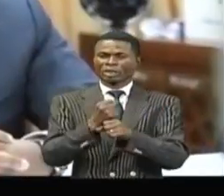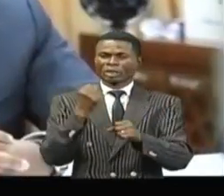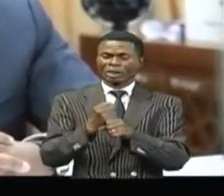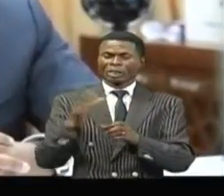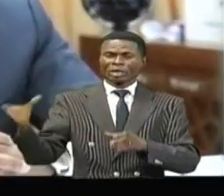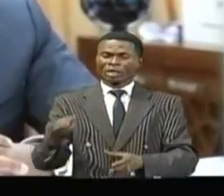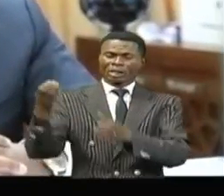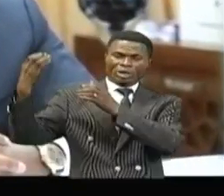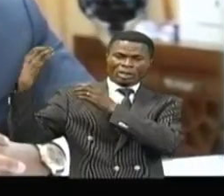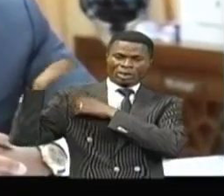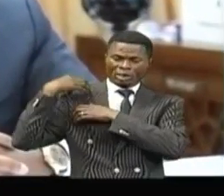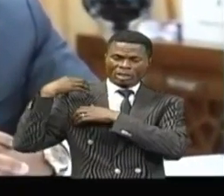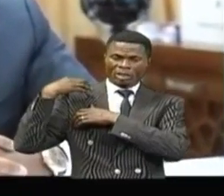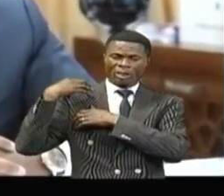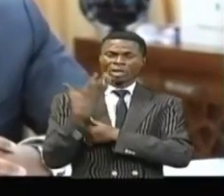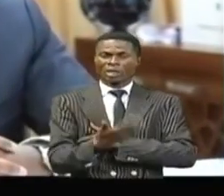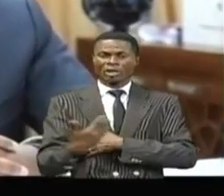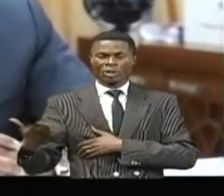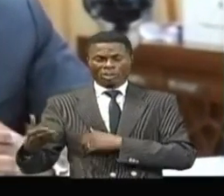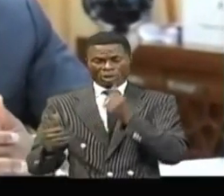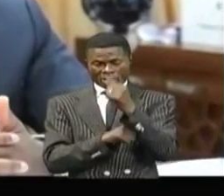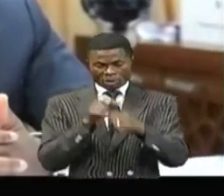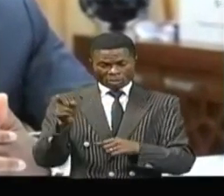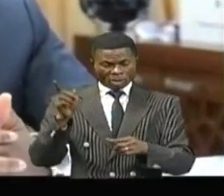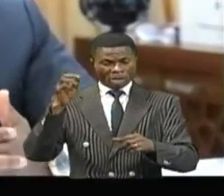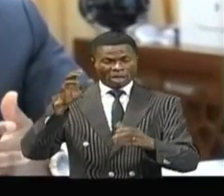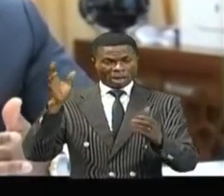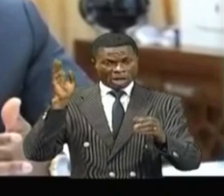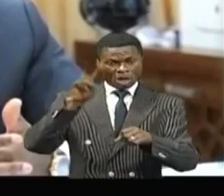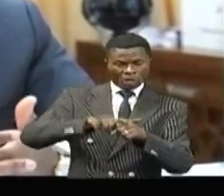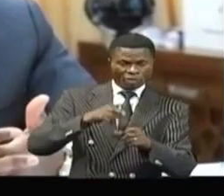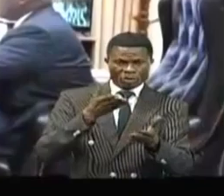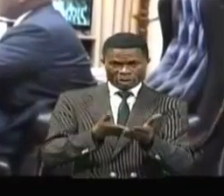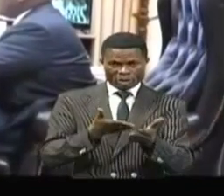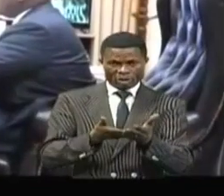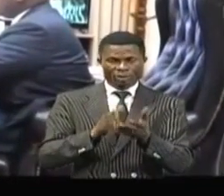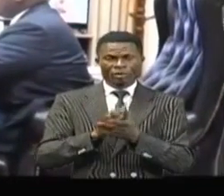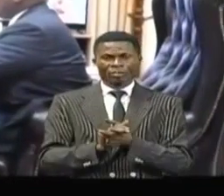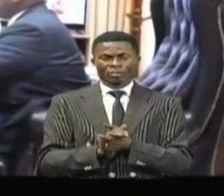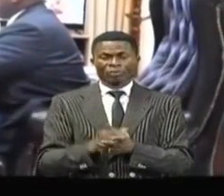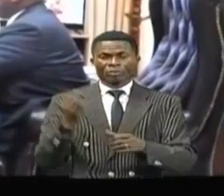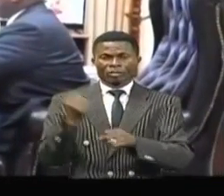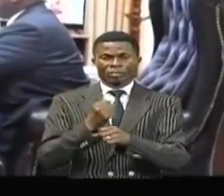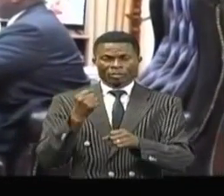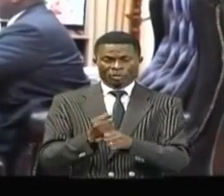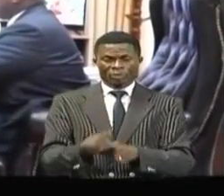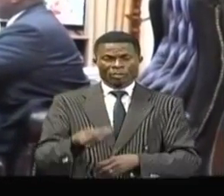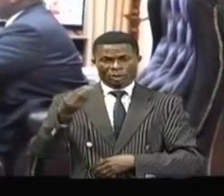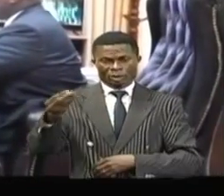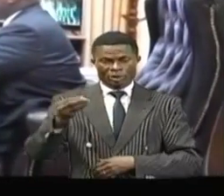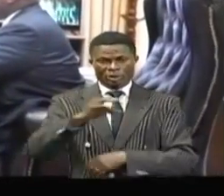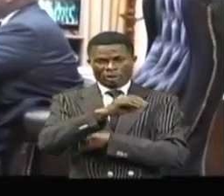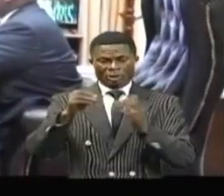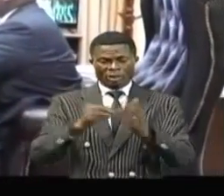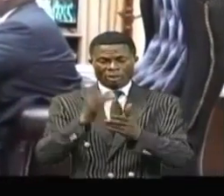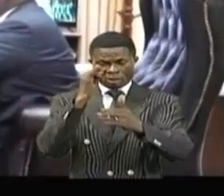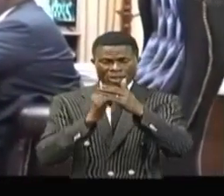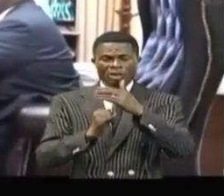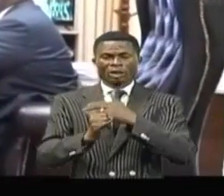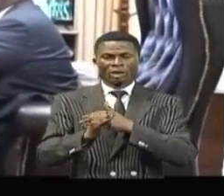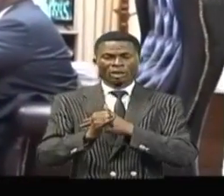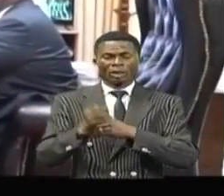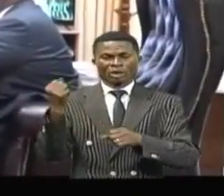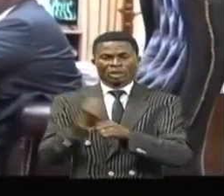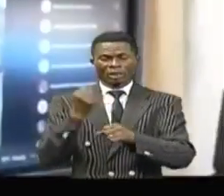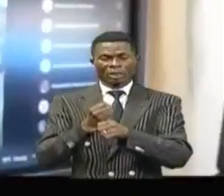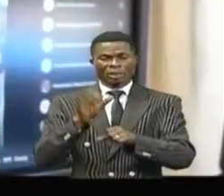en charge holistique à ces personnes touchées. Les services offerts par les centres intégrés des